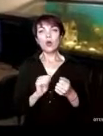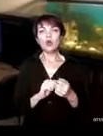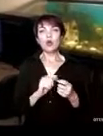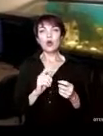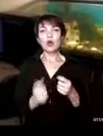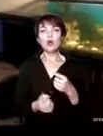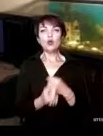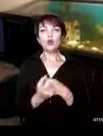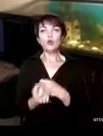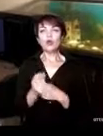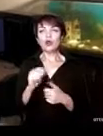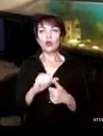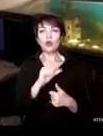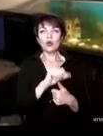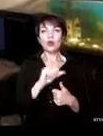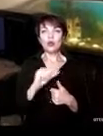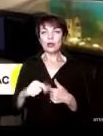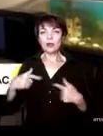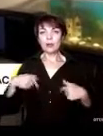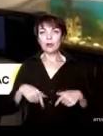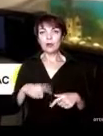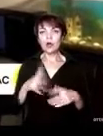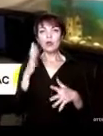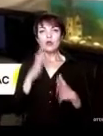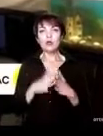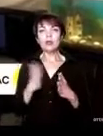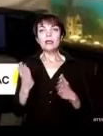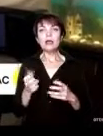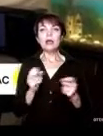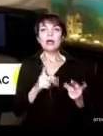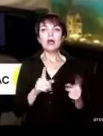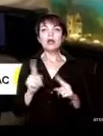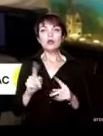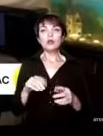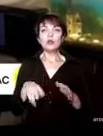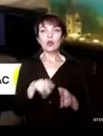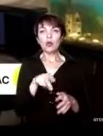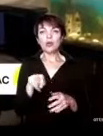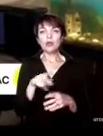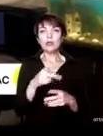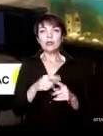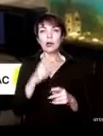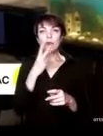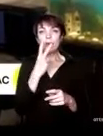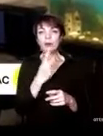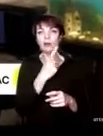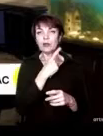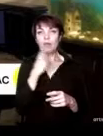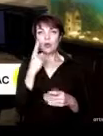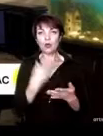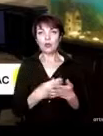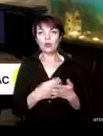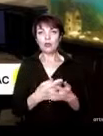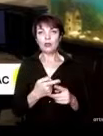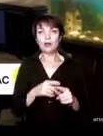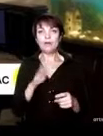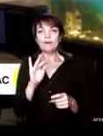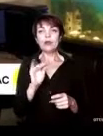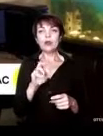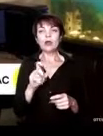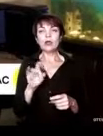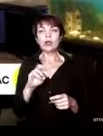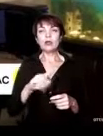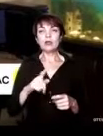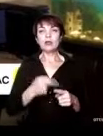окремо, зрозуміти, як воно де проходить, але коли є можливість подивитися це все наочно, навіть якщо це віртуальна реальність, це